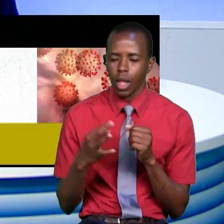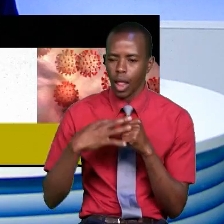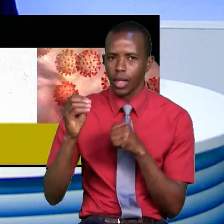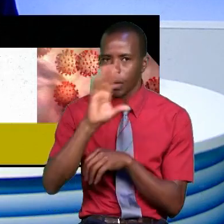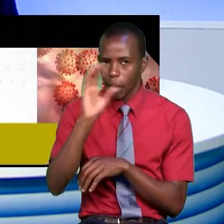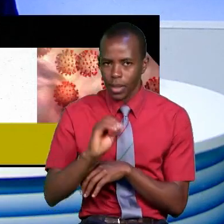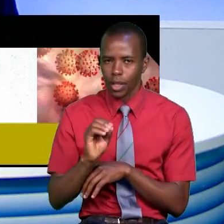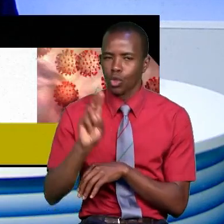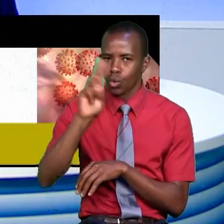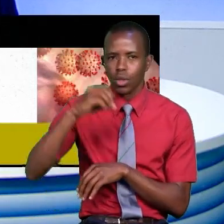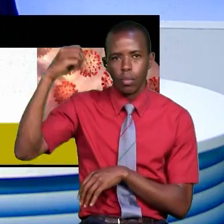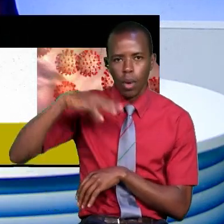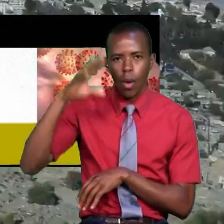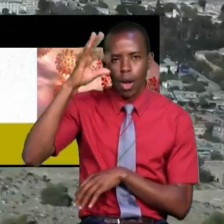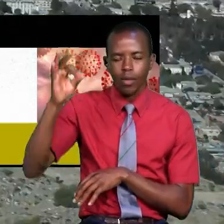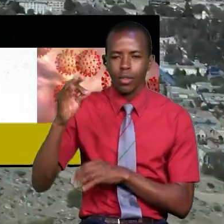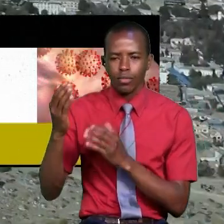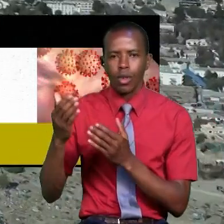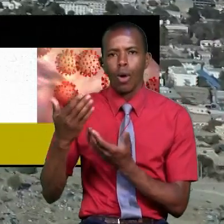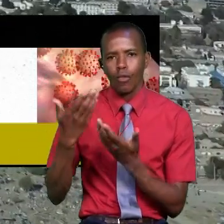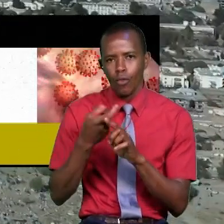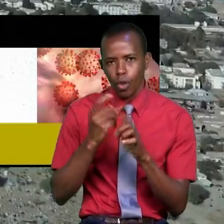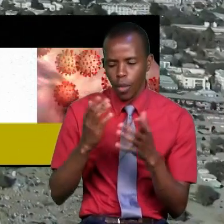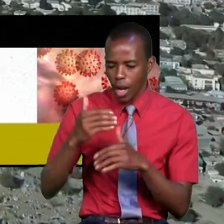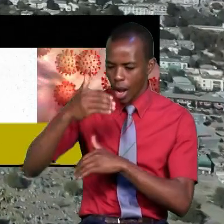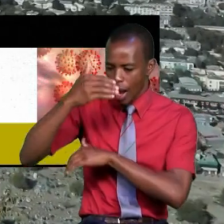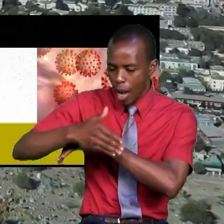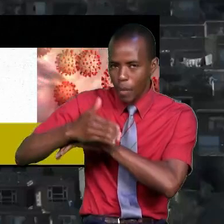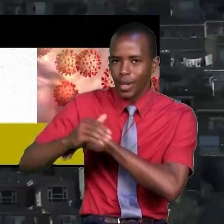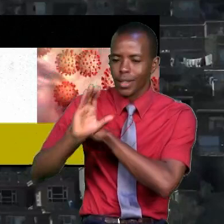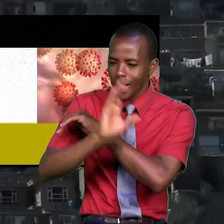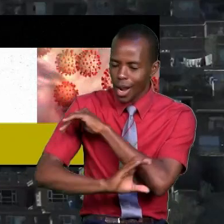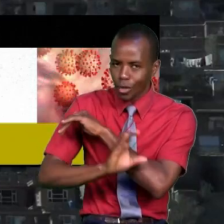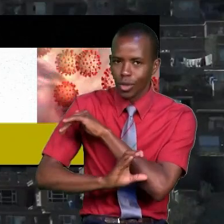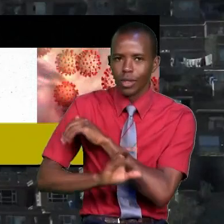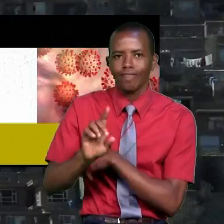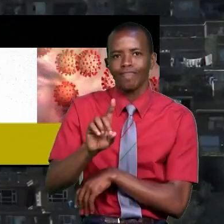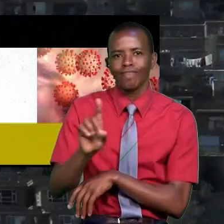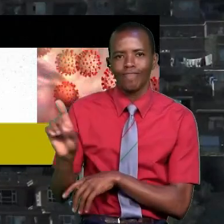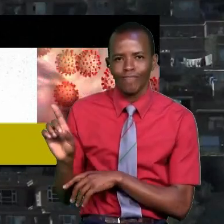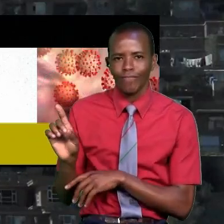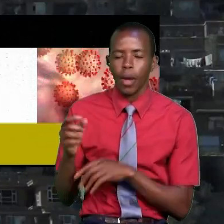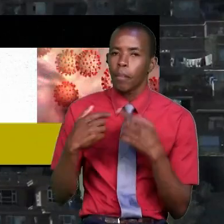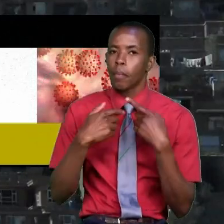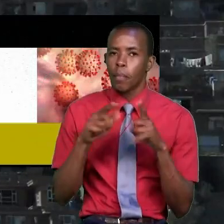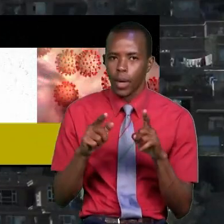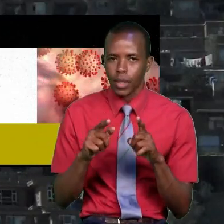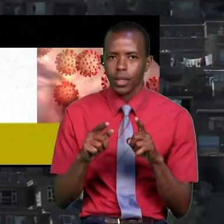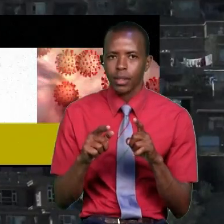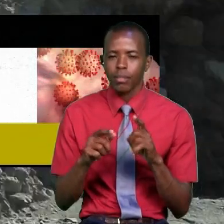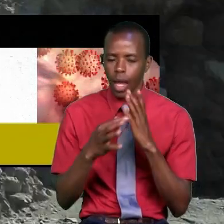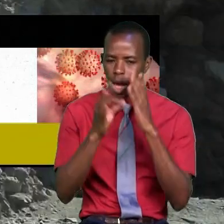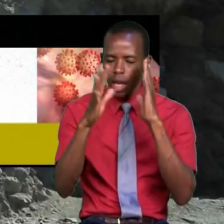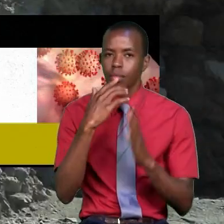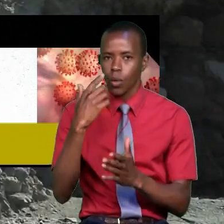ya umeme nchini Afghanistan huagizwa kutoka nchi jirani ikiwa ni pamoja na Uzbekistan, Tajikistan na Turkmenistan. Aidha, wachanganuzi